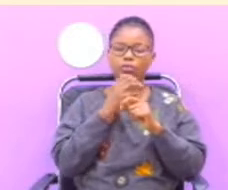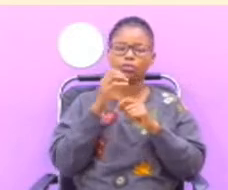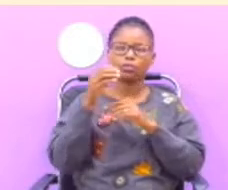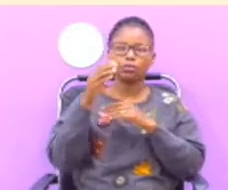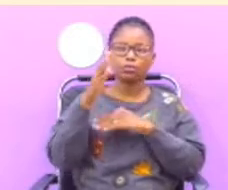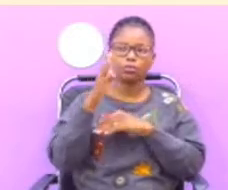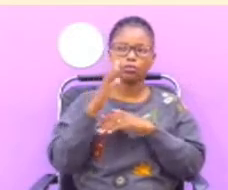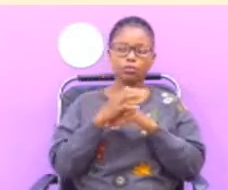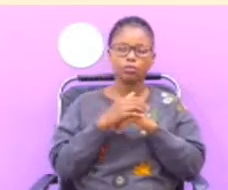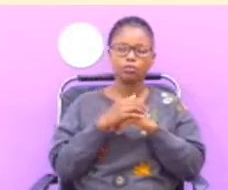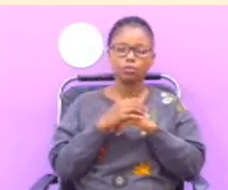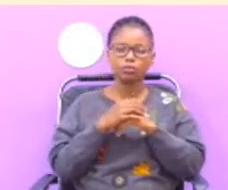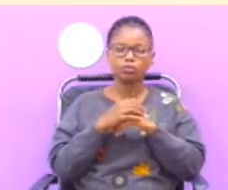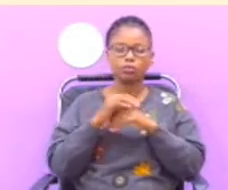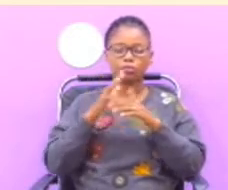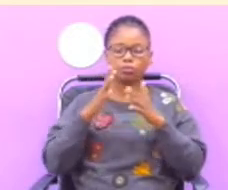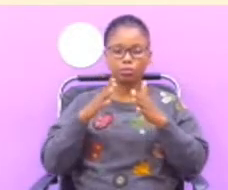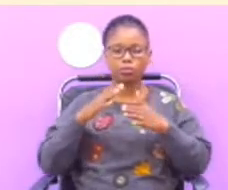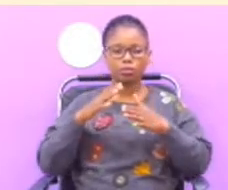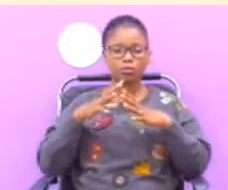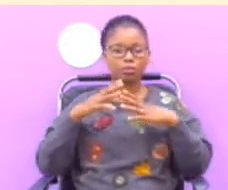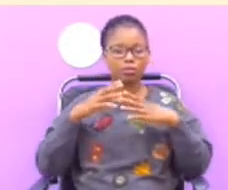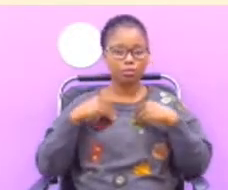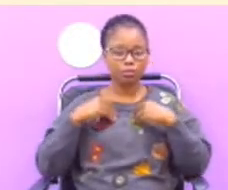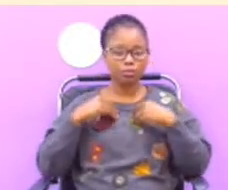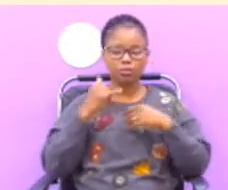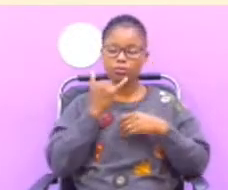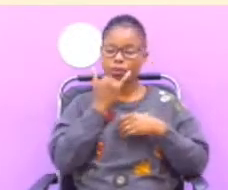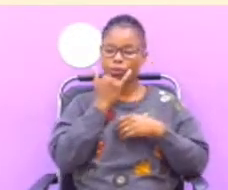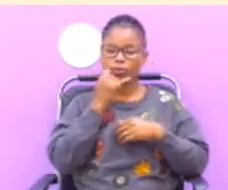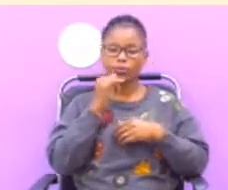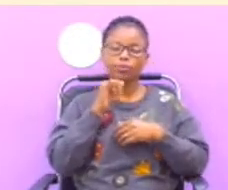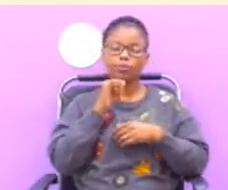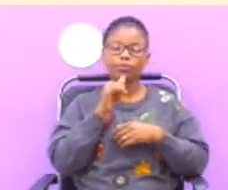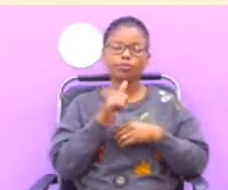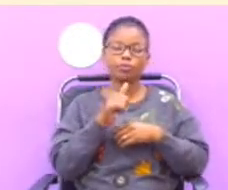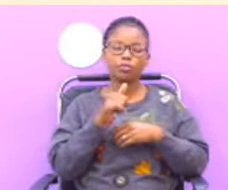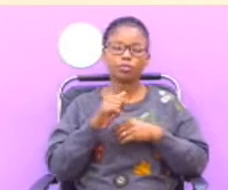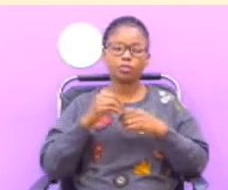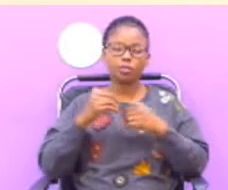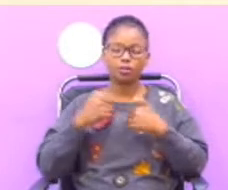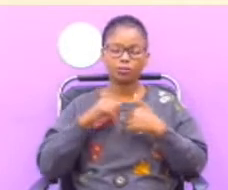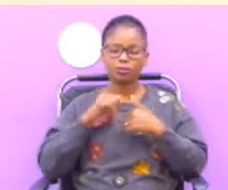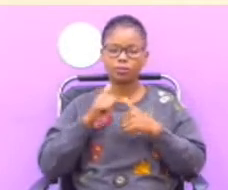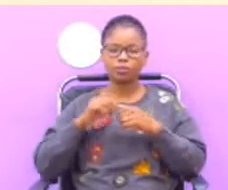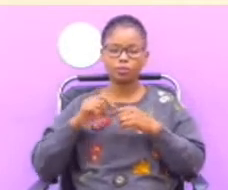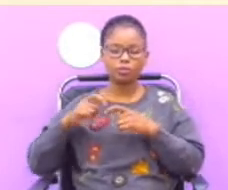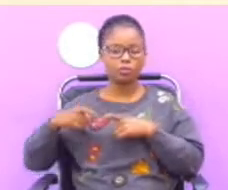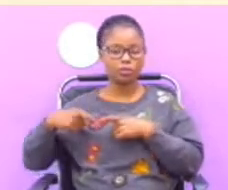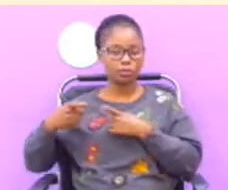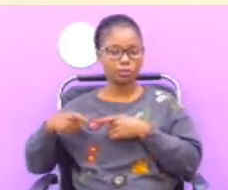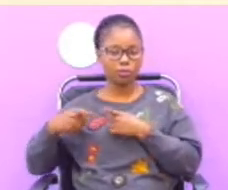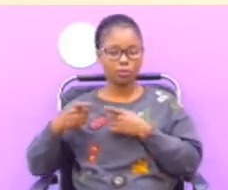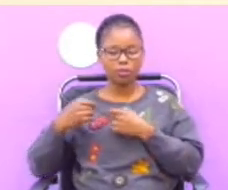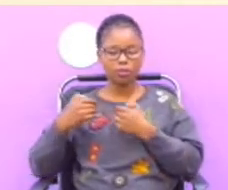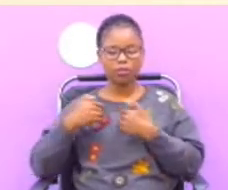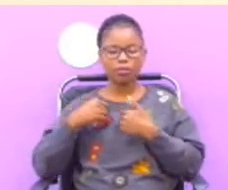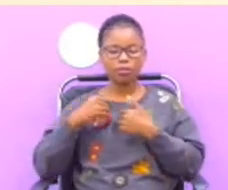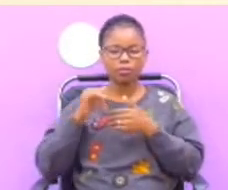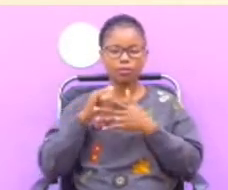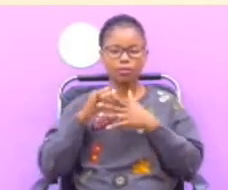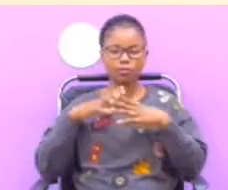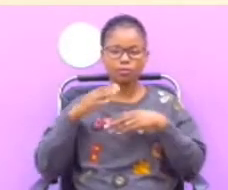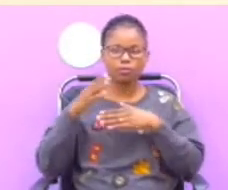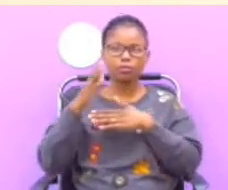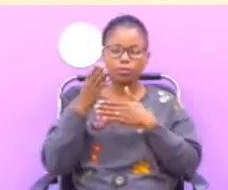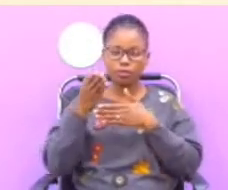dete kagirane mwaganu dete kagirane mwehia. Na nikule matete keti ya gaye kuo. Bwana